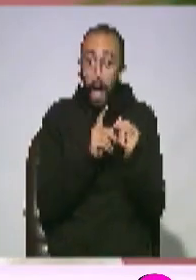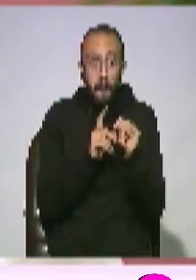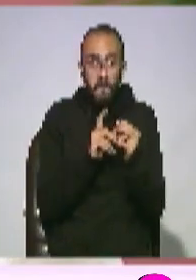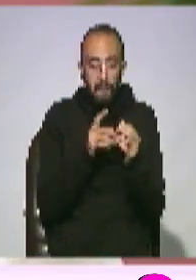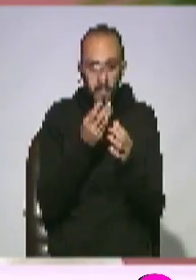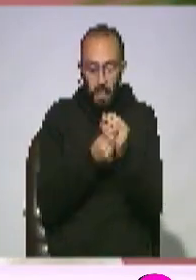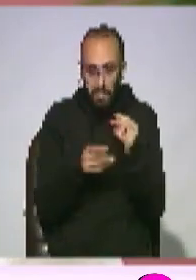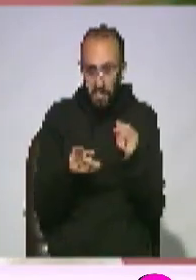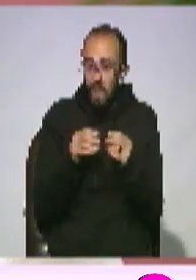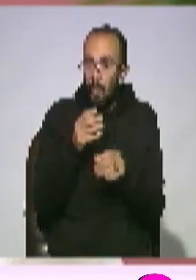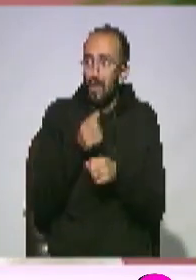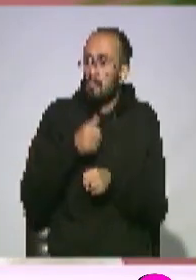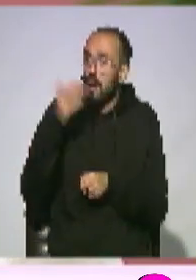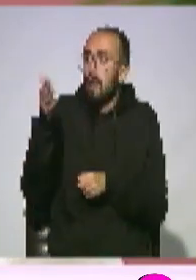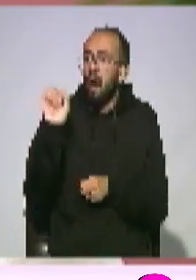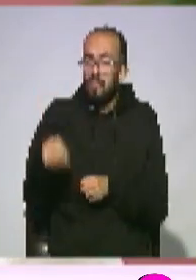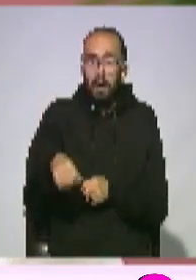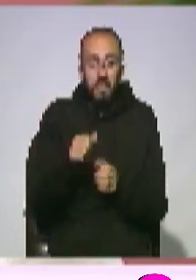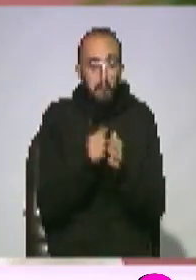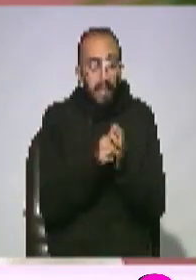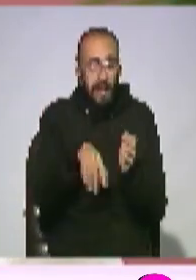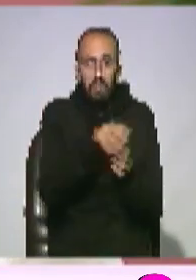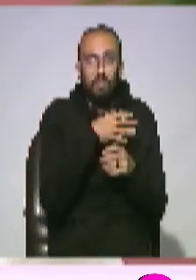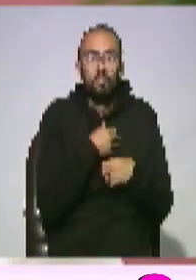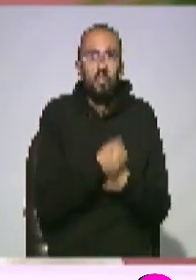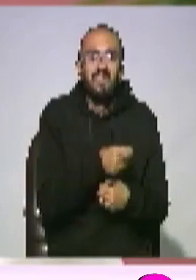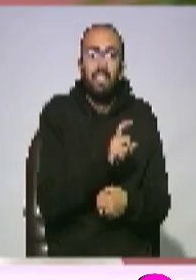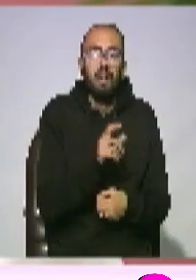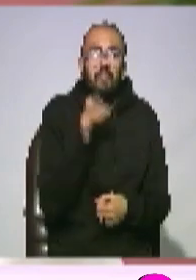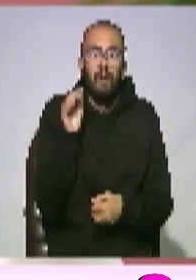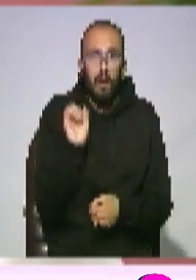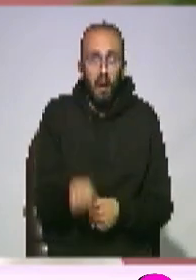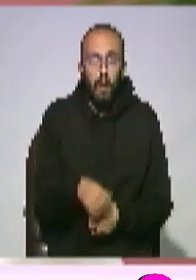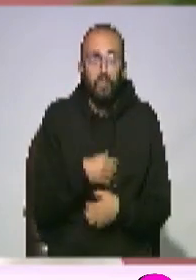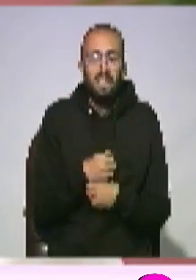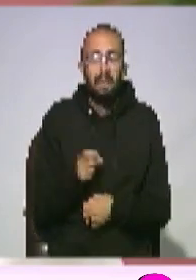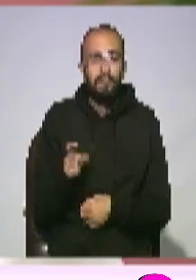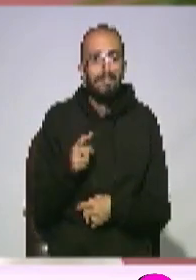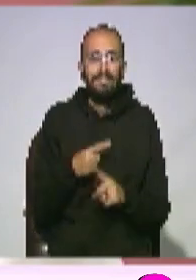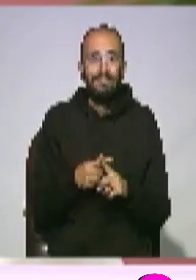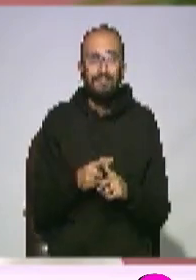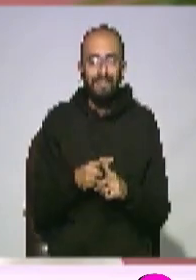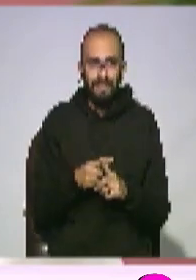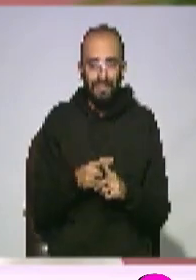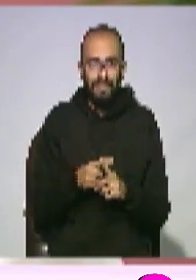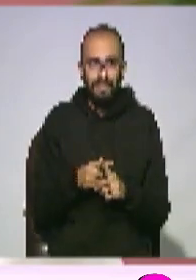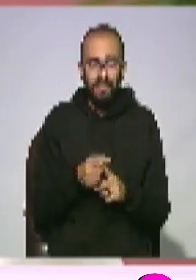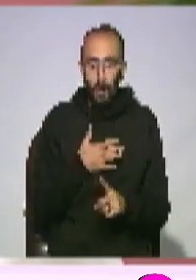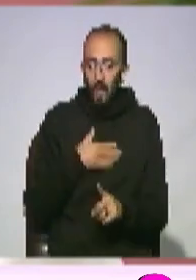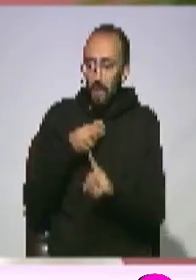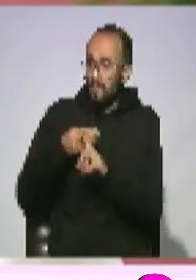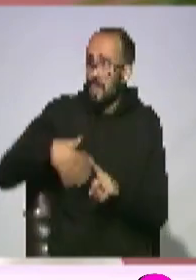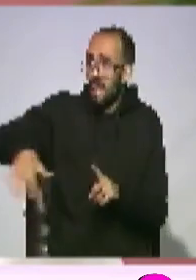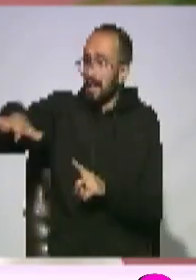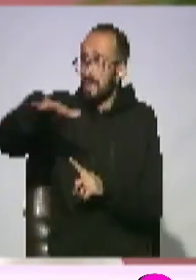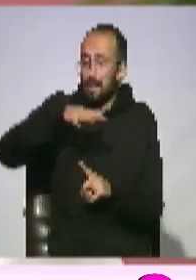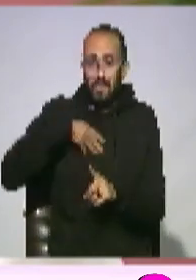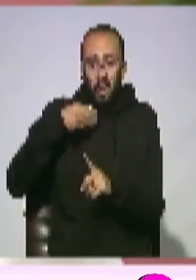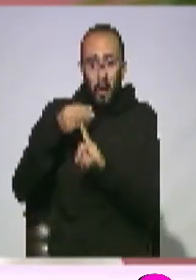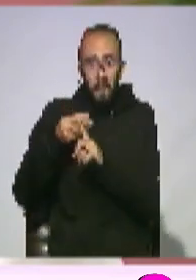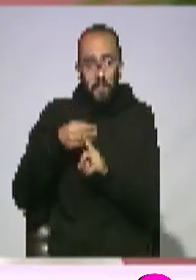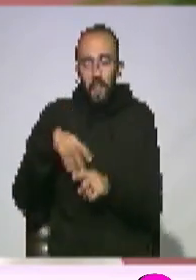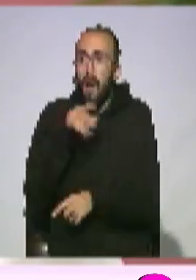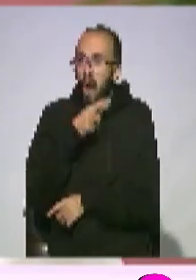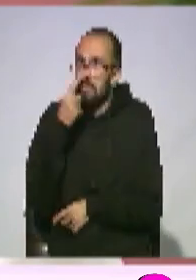الناس خارج المنزل اكتر من اللي جوه المنزل، بيطلع عنده نوع من انواع حب الاخرين ومحاوله